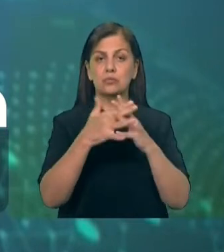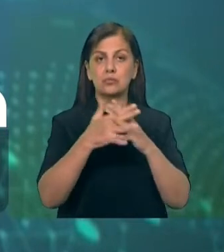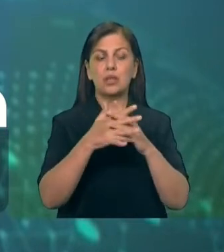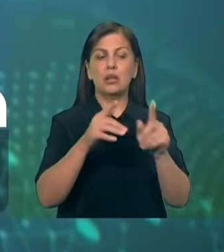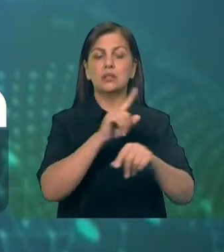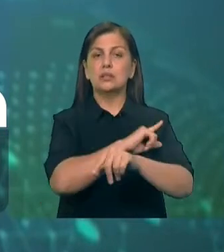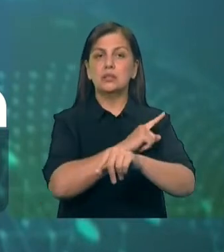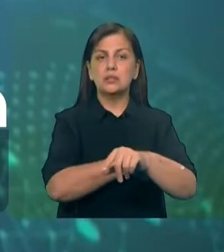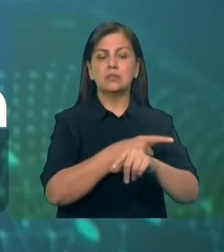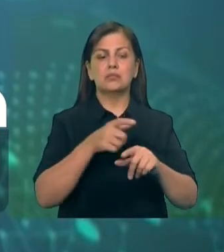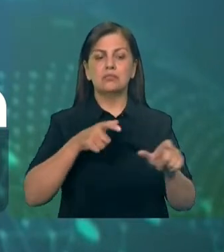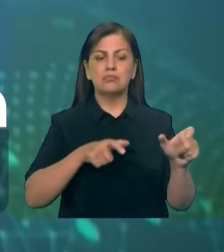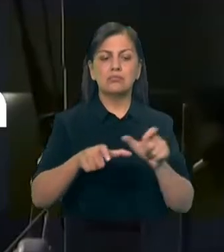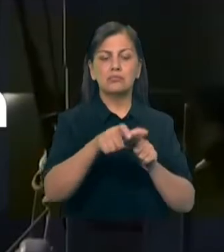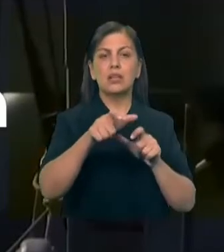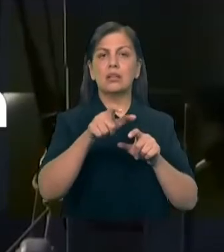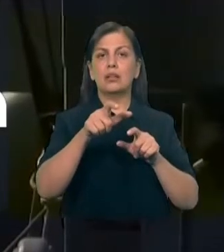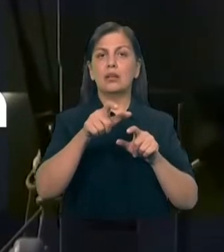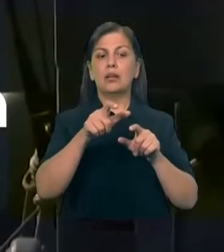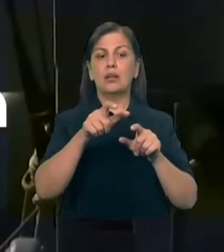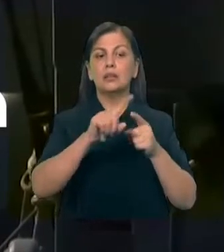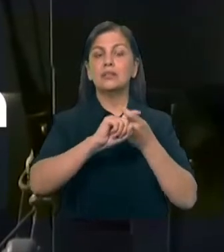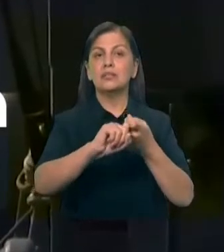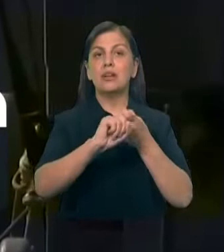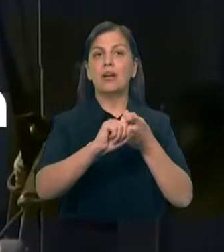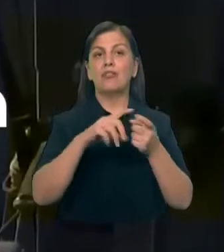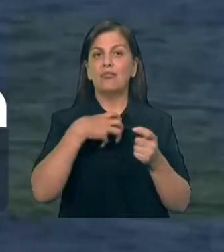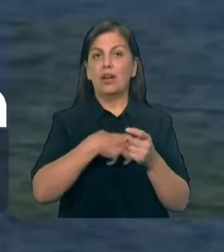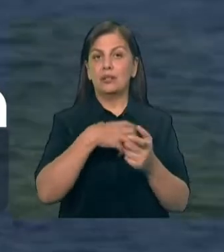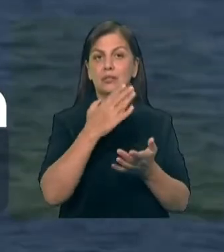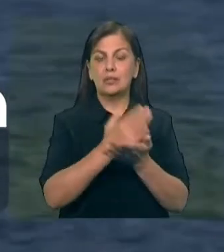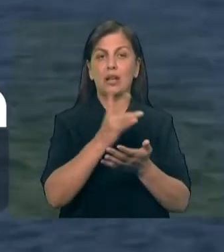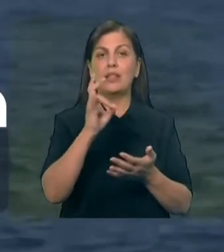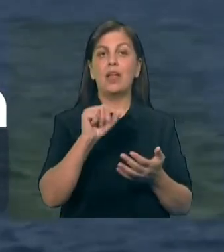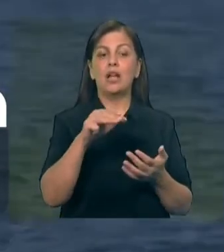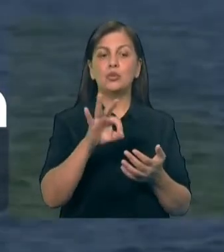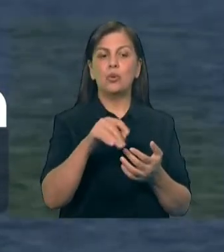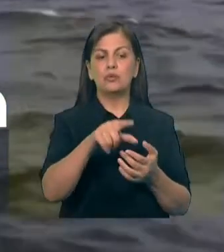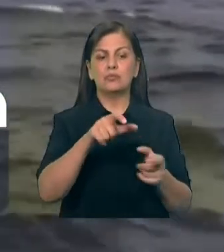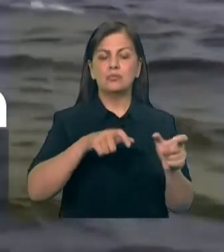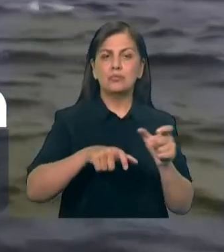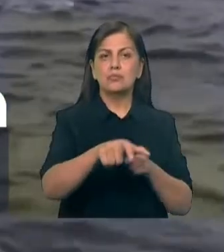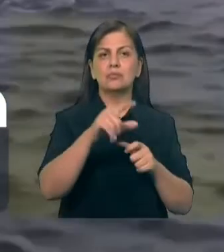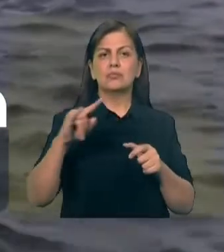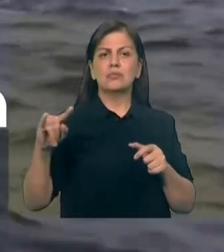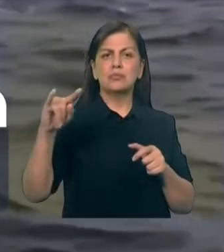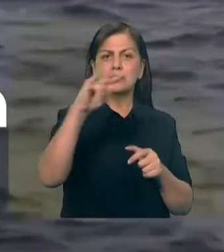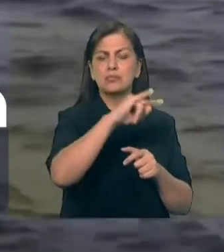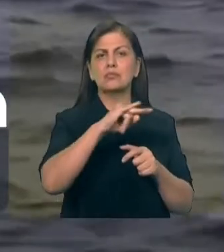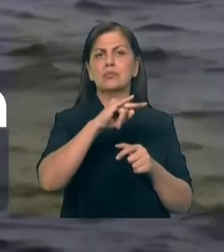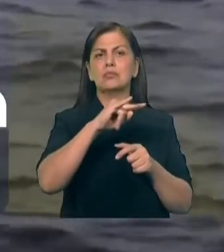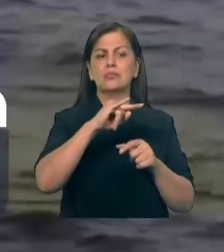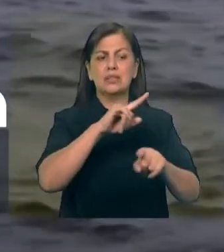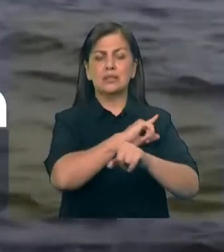nəqliyyat infrastrukturunun əhəmiyyətini göstərdi. Onun sözlərinə görə NATO bölgənin yolları və aerodromlarından alyansın şərq